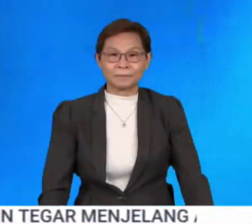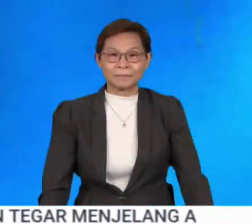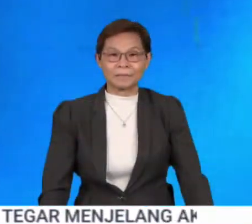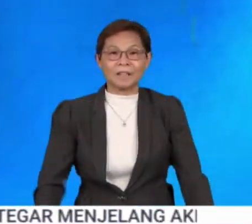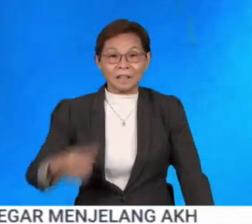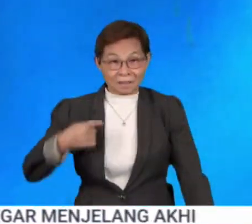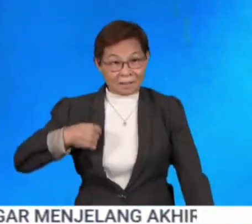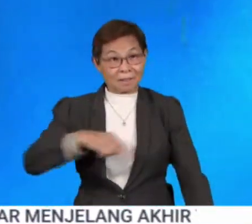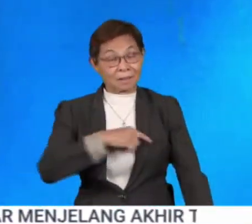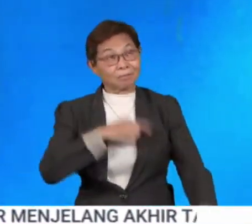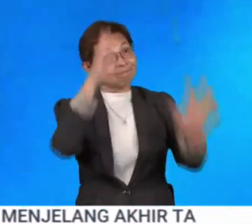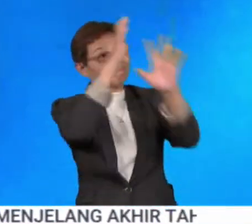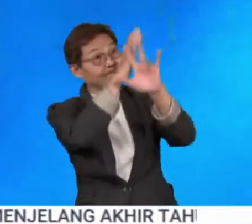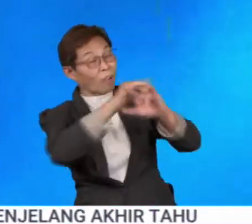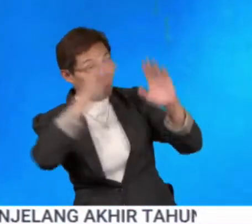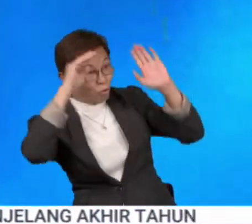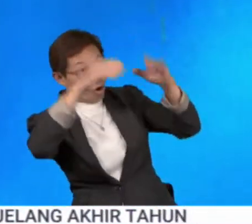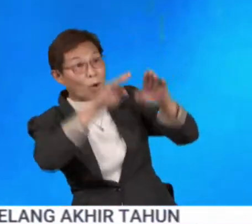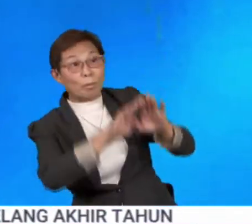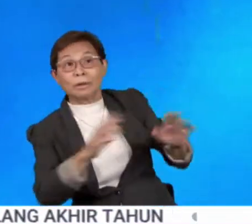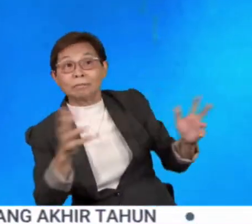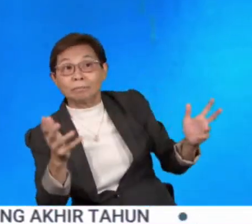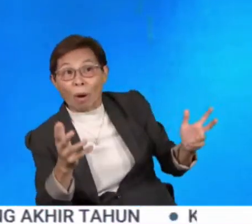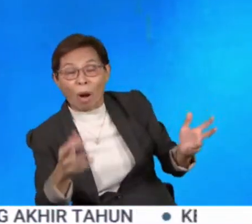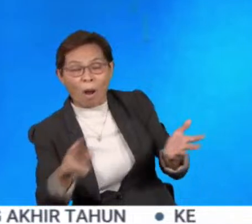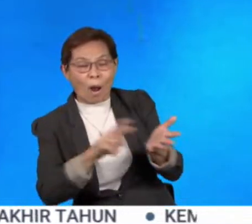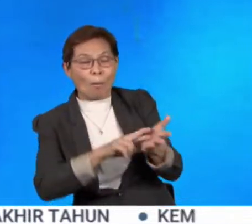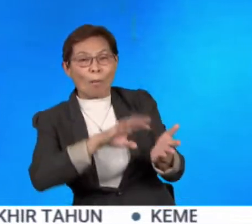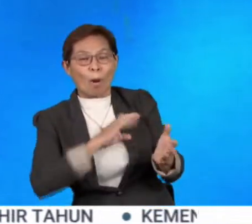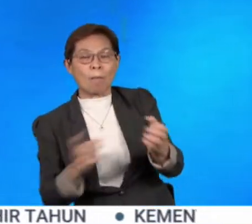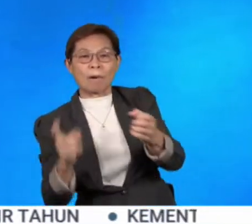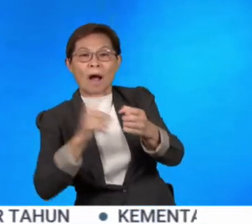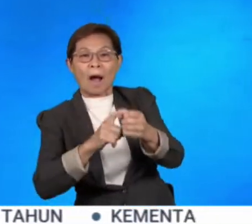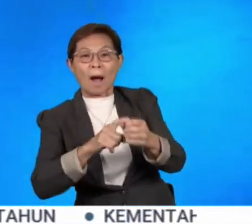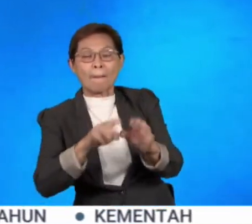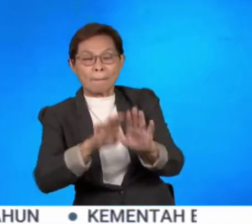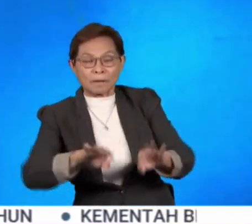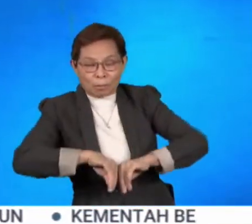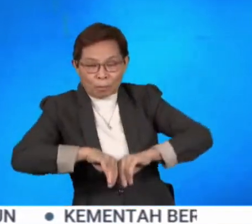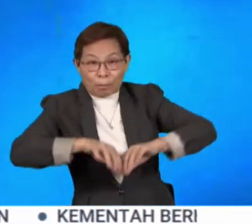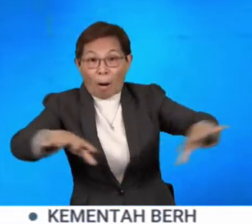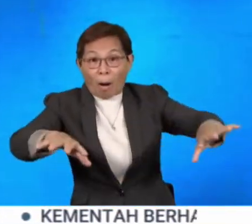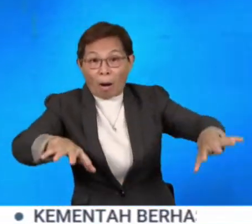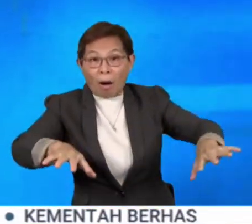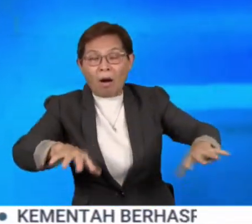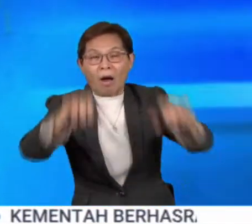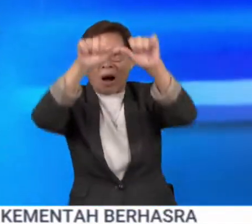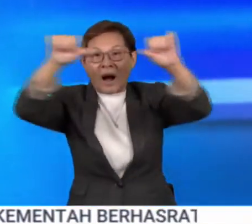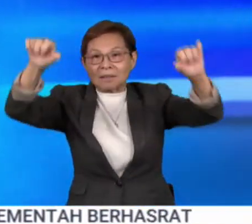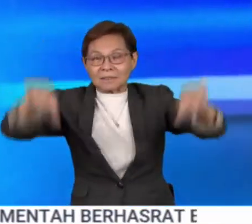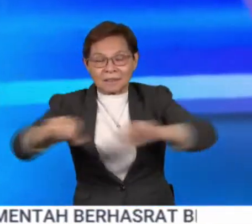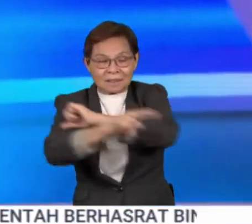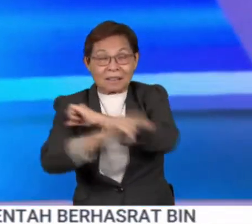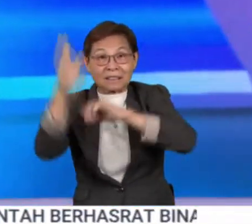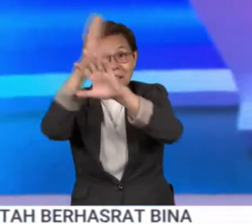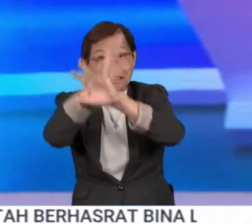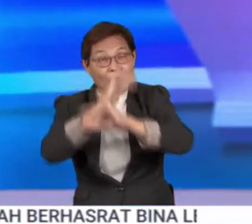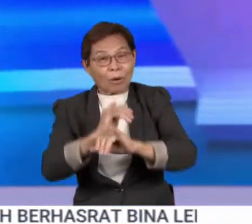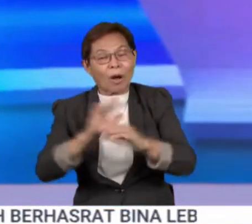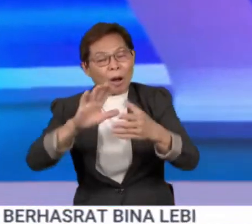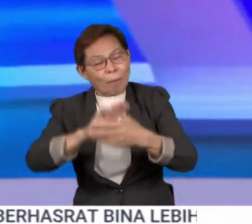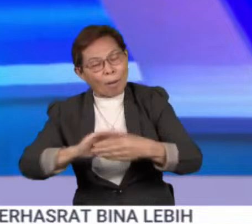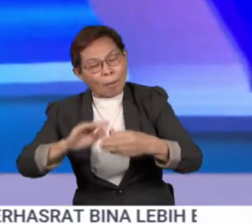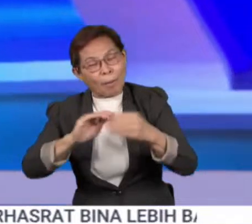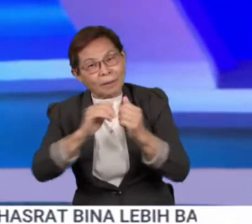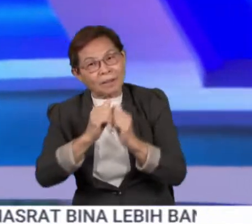Kita ke Bumi Kenyalang. Antara fokus hari ini, laporan polis berhubung berita tular di media sosial Astana Negeri Sarawak. Perinciannya bersama